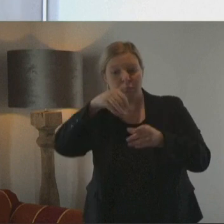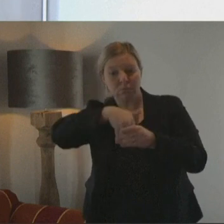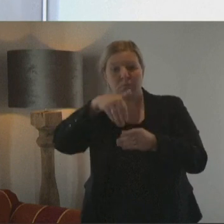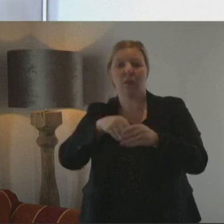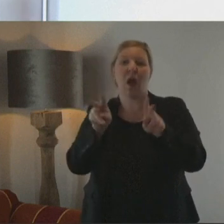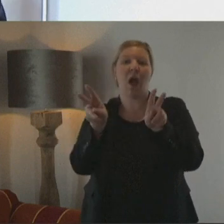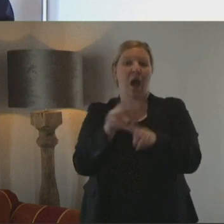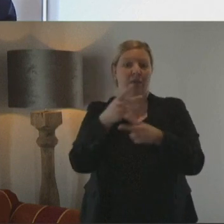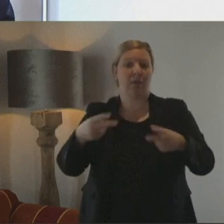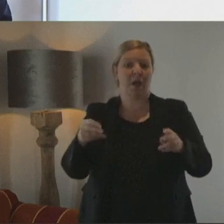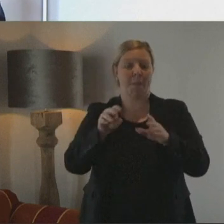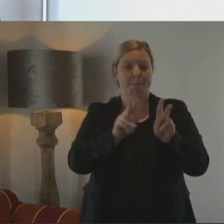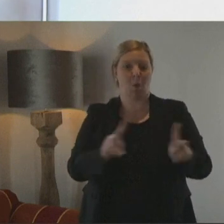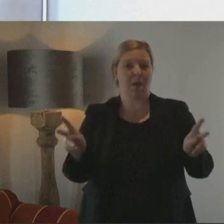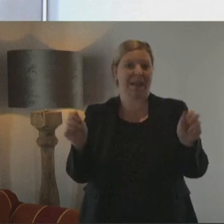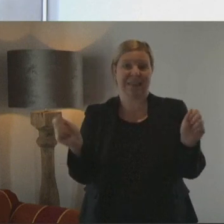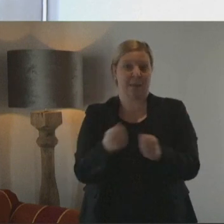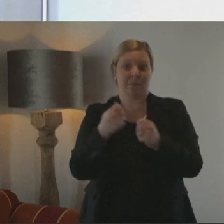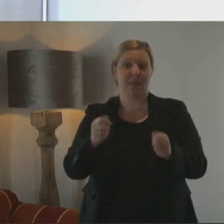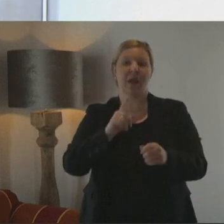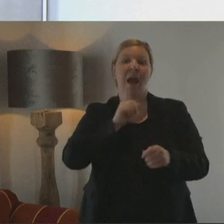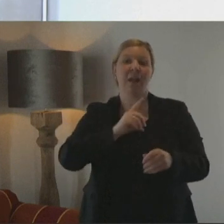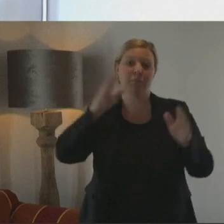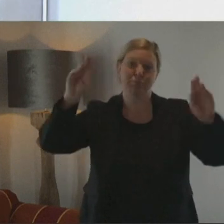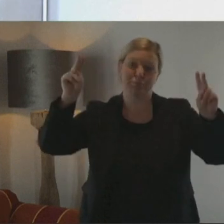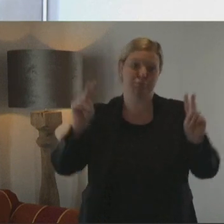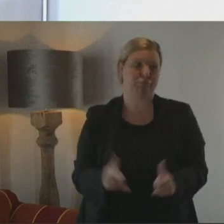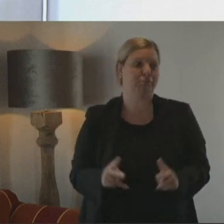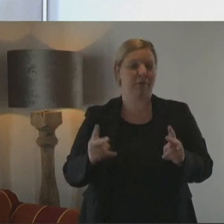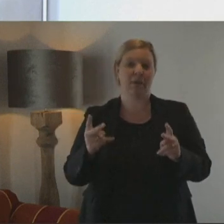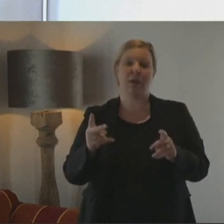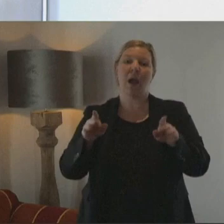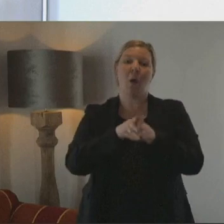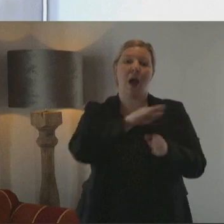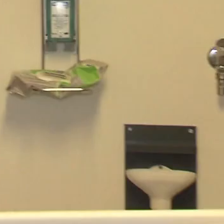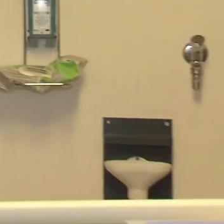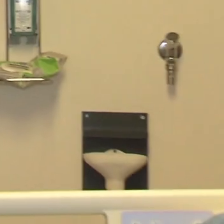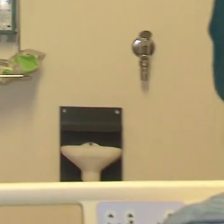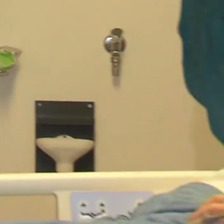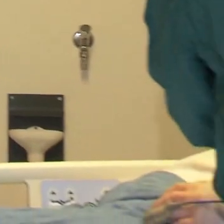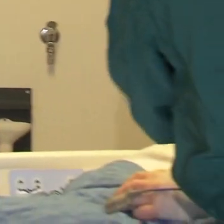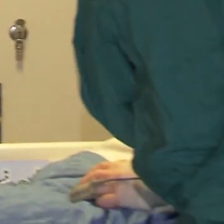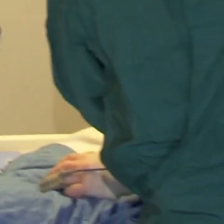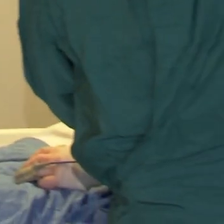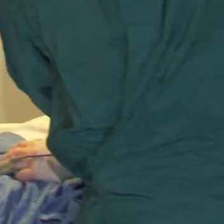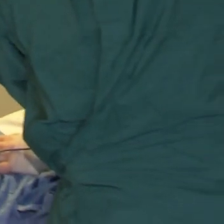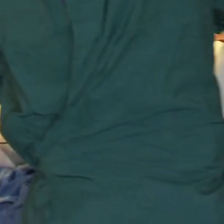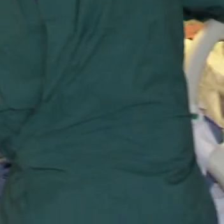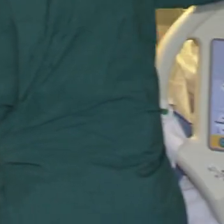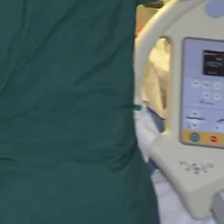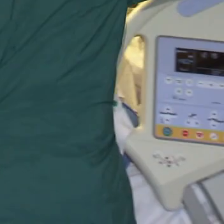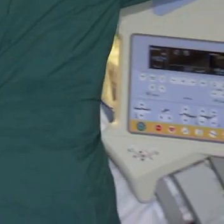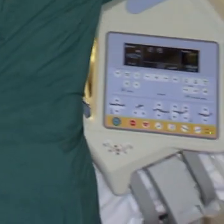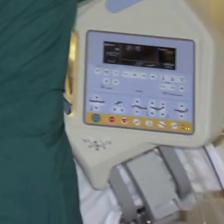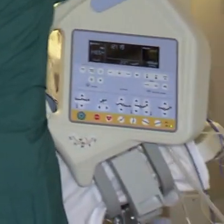andere Möglichkeit derzeit sehen, als weitere einschränkende Maßnahmen für alle zu verordnen. Der Lockdown ist